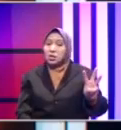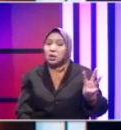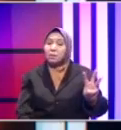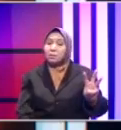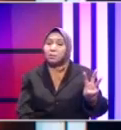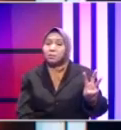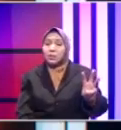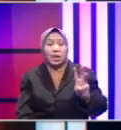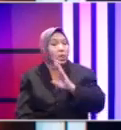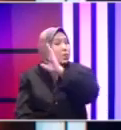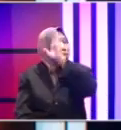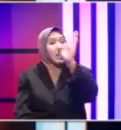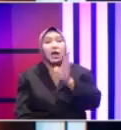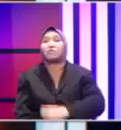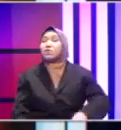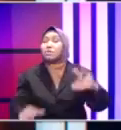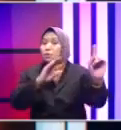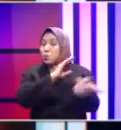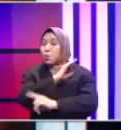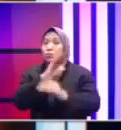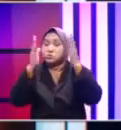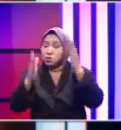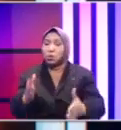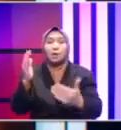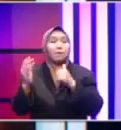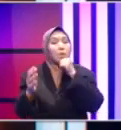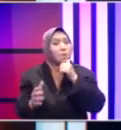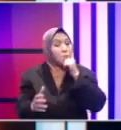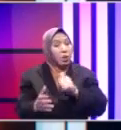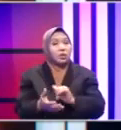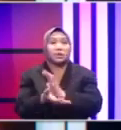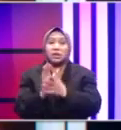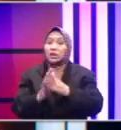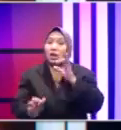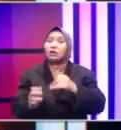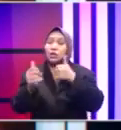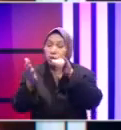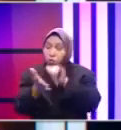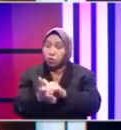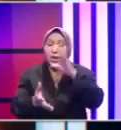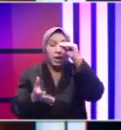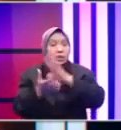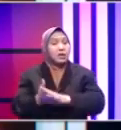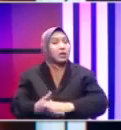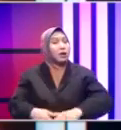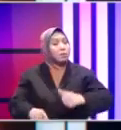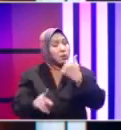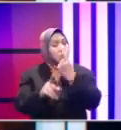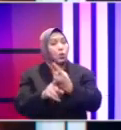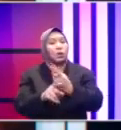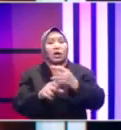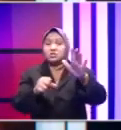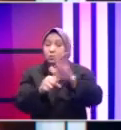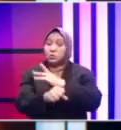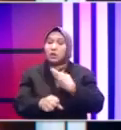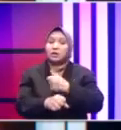nabi sangat-sangat tidak pernah memukul seorang perempuan pot baru Ken Jadi kalau itulah lelaki yang sempurna kalau kita lem inikol lelaki yang sempurna